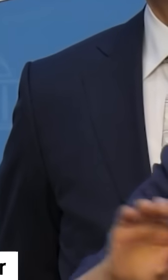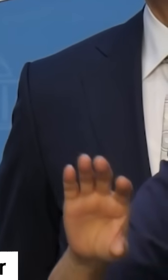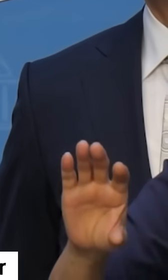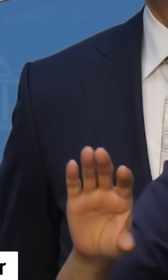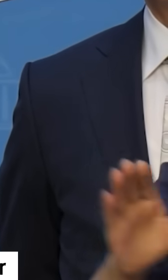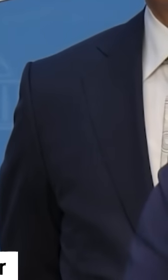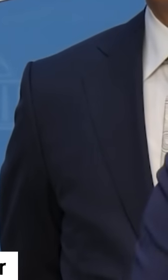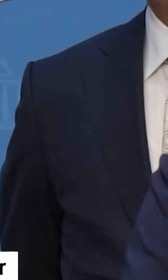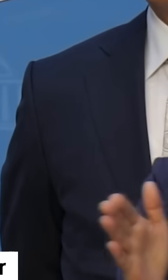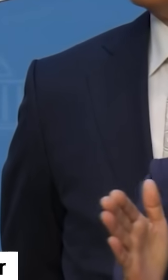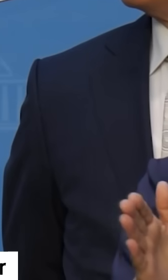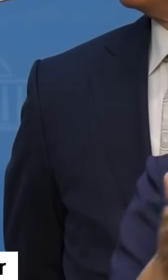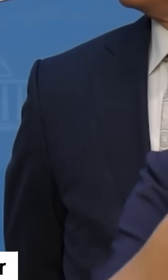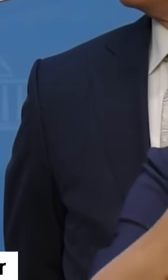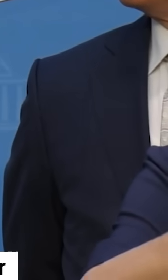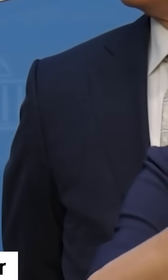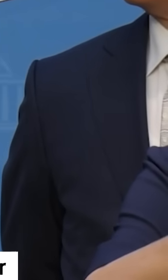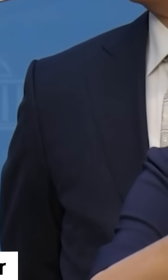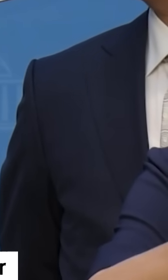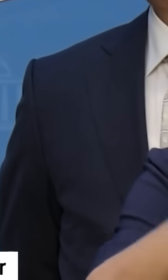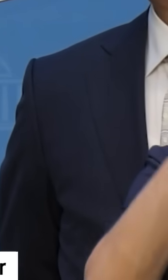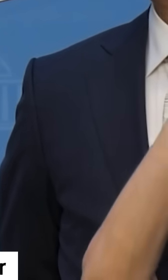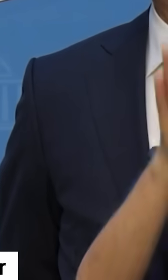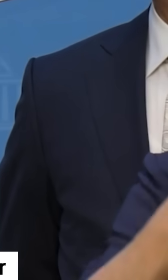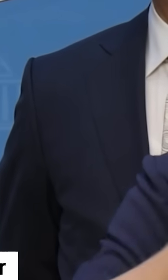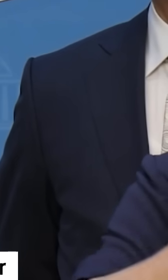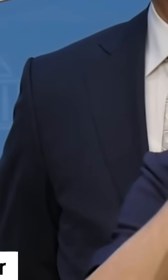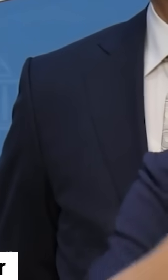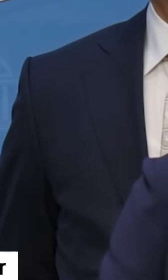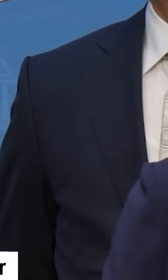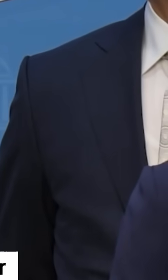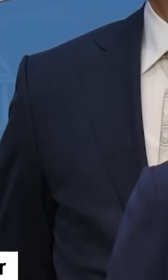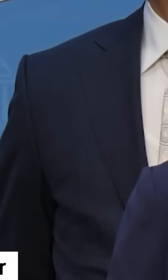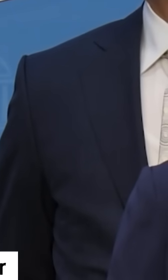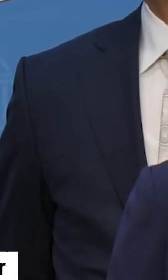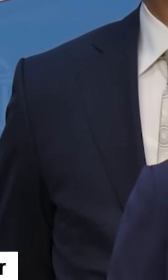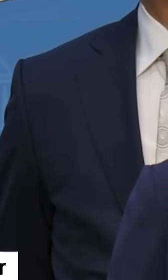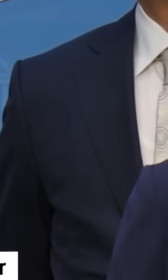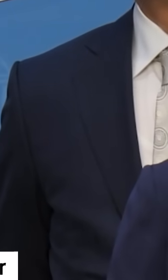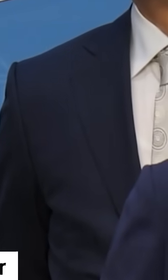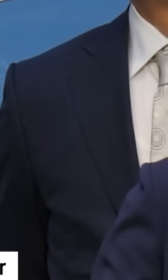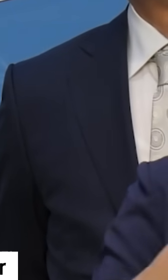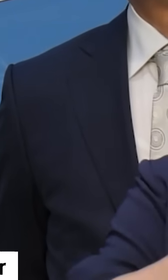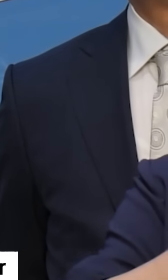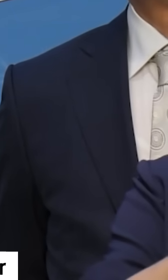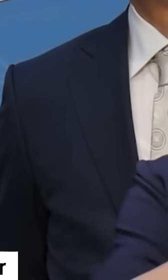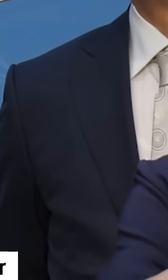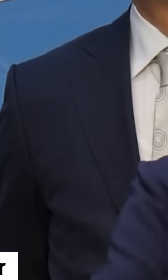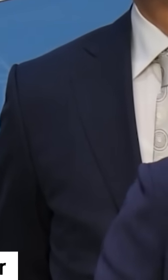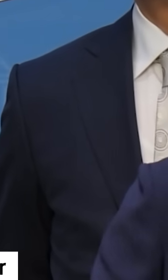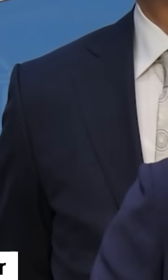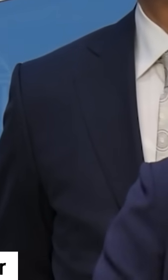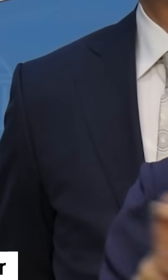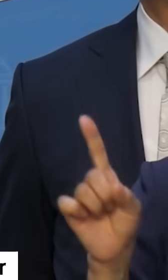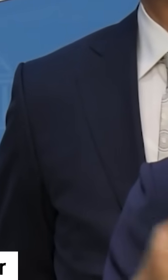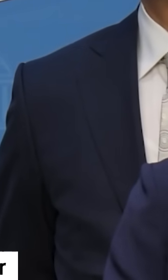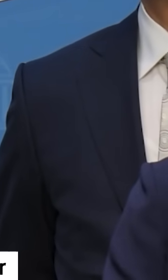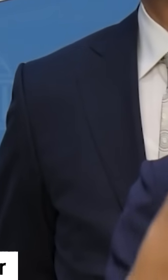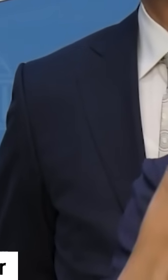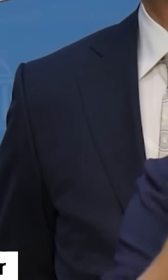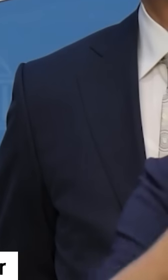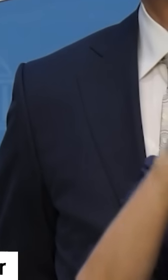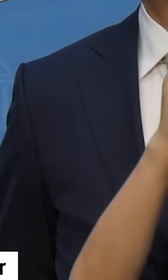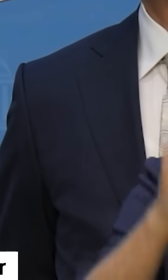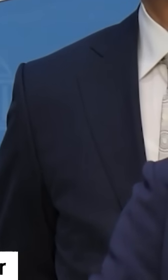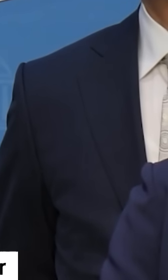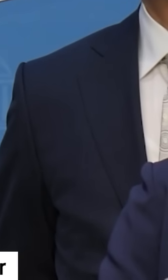것을 언론 기사를 통해 알고 있었습니다. 제가 가장 분노하는 부분은 결정된